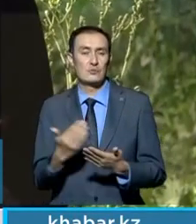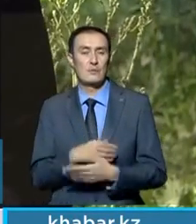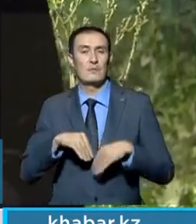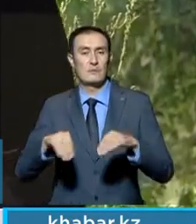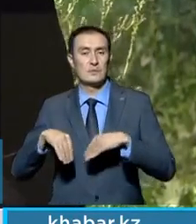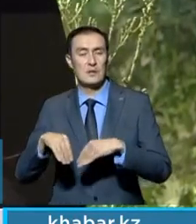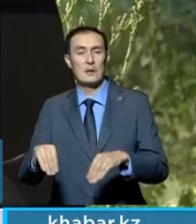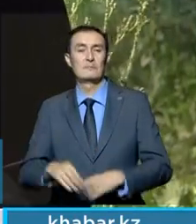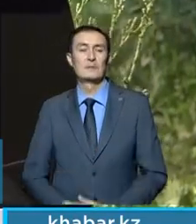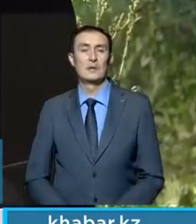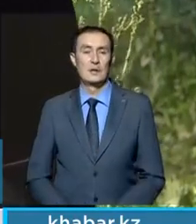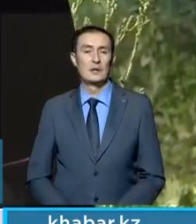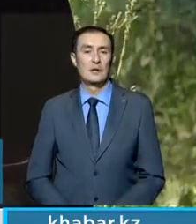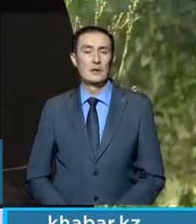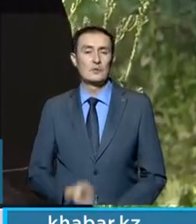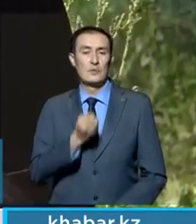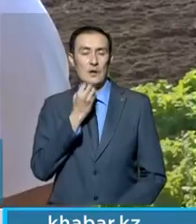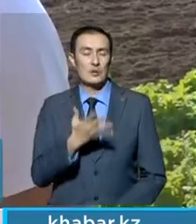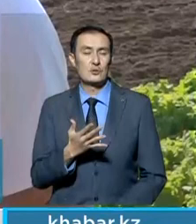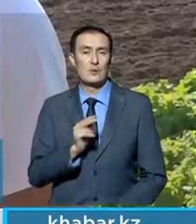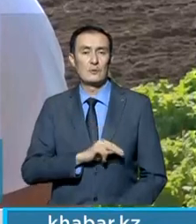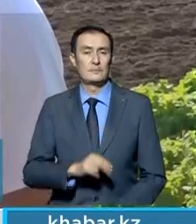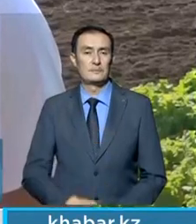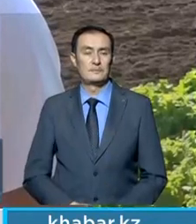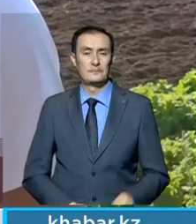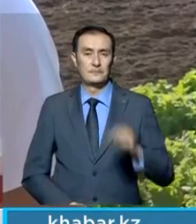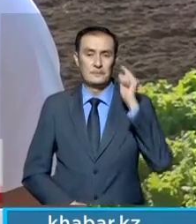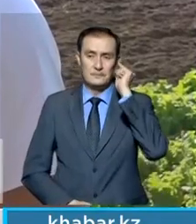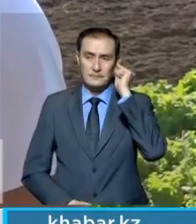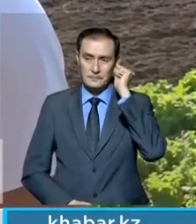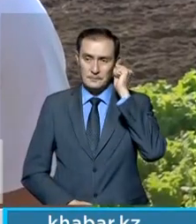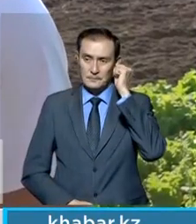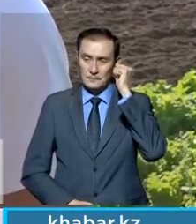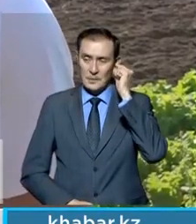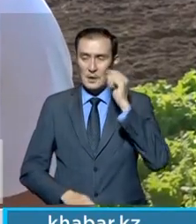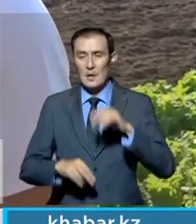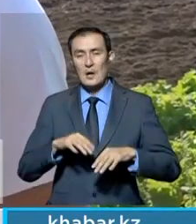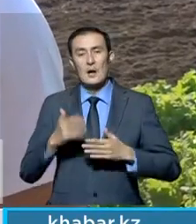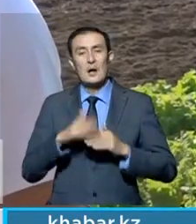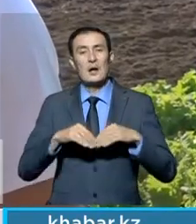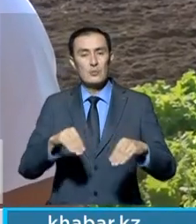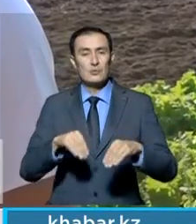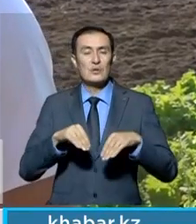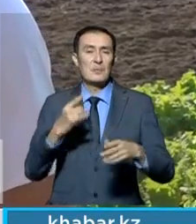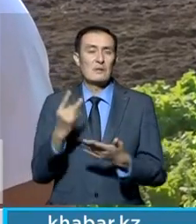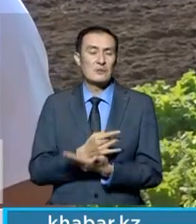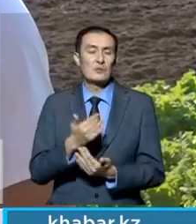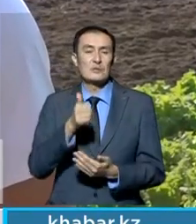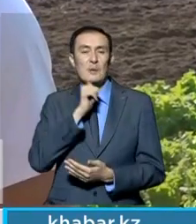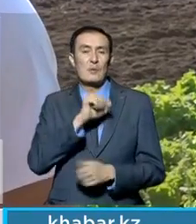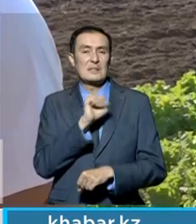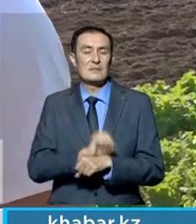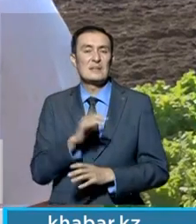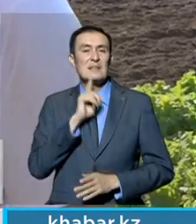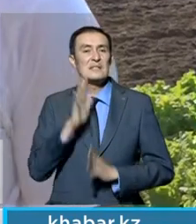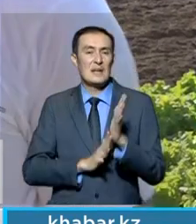сеем. Так что хорошо здесь. Мы капусту в первый год сажали, ну решили остановиться на зелени.